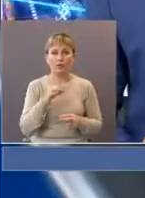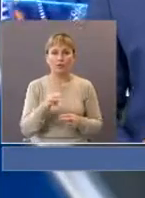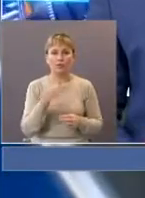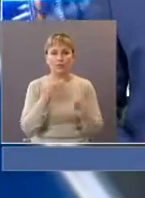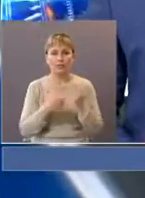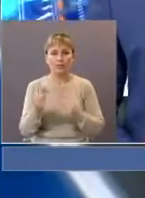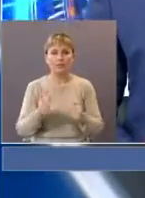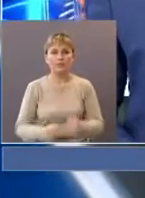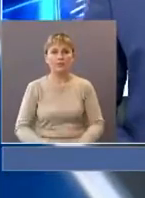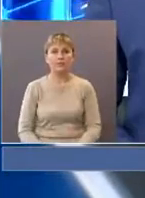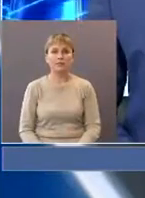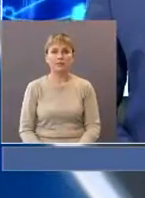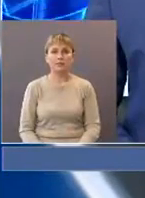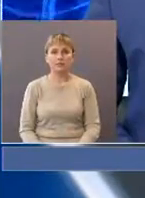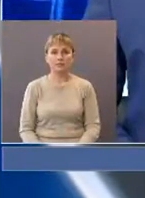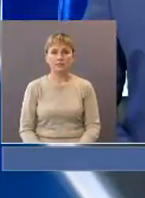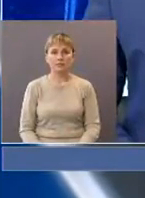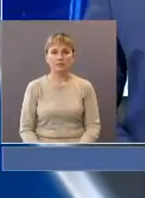суррогата?